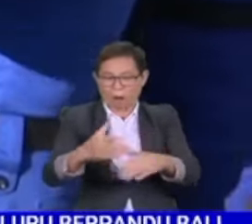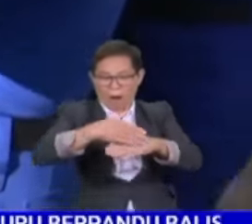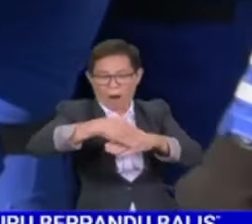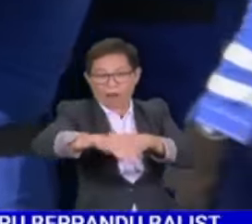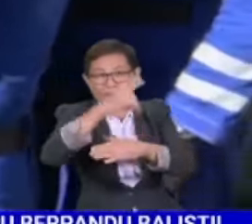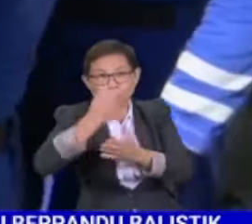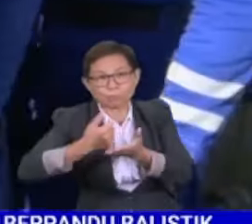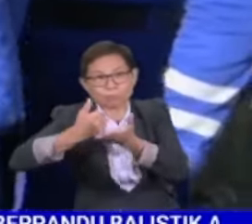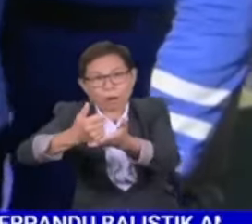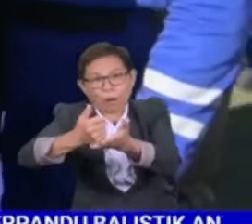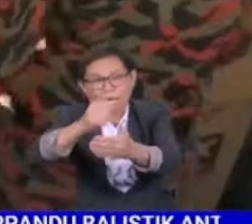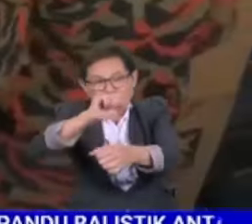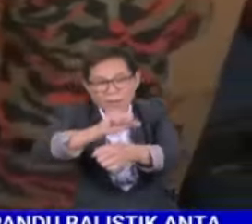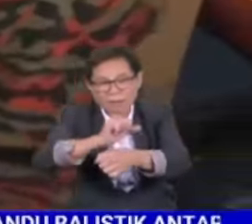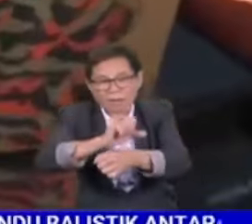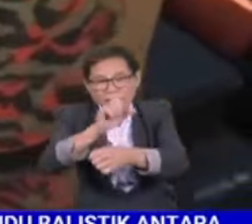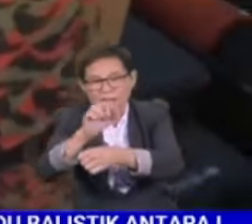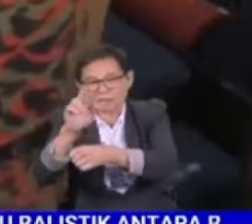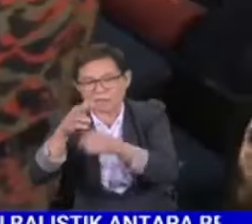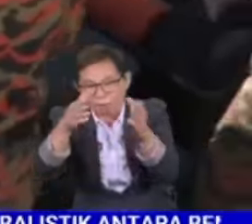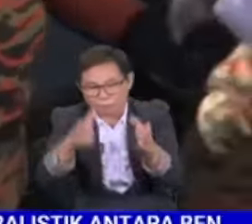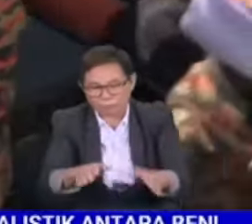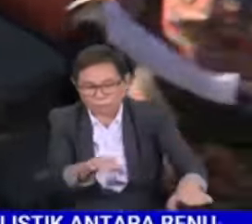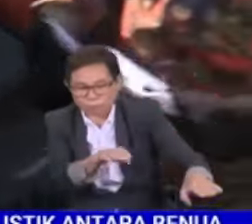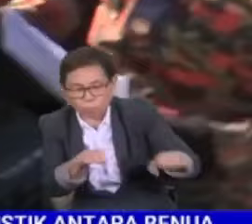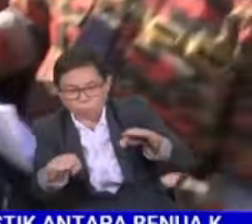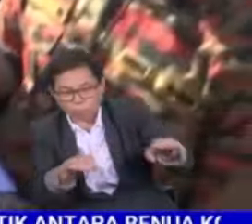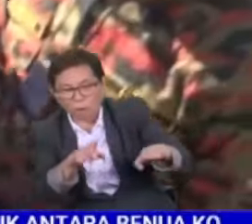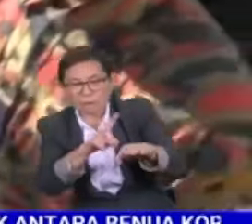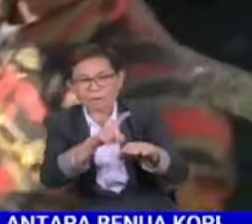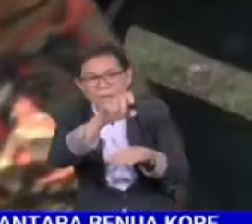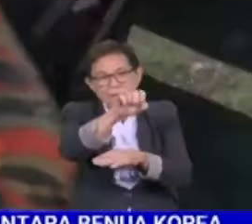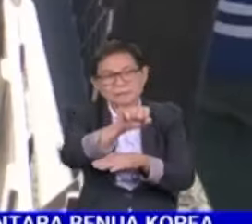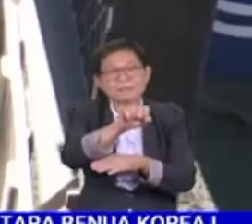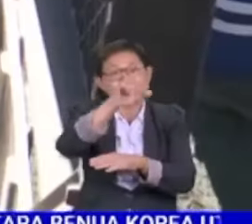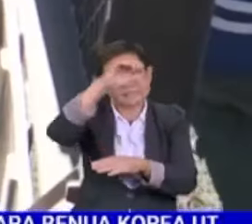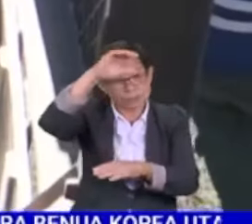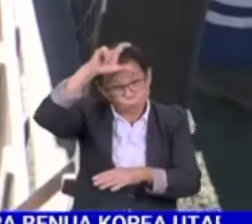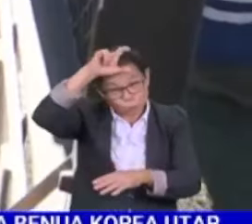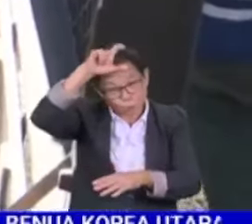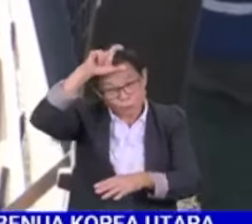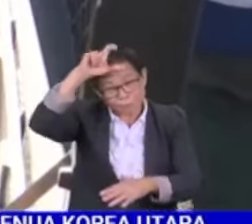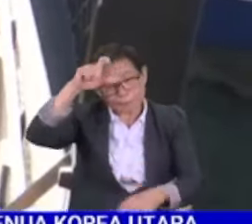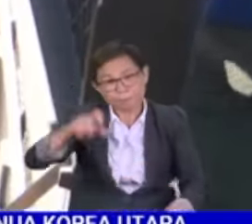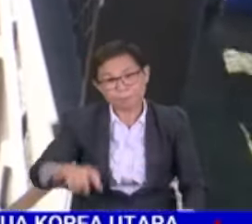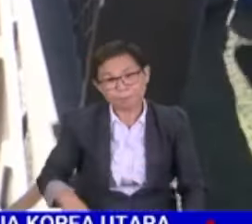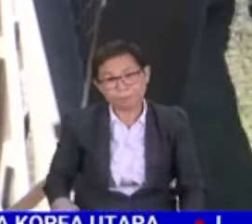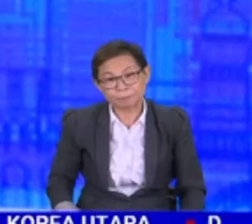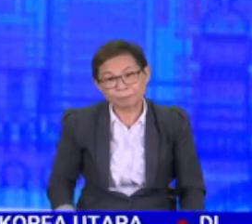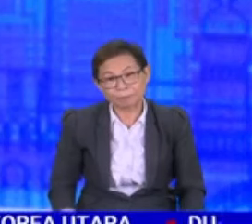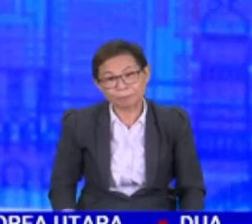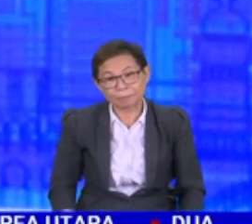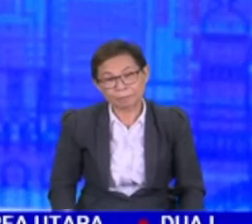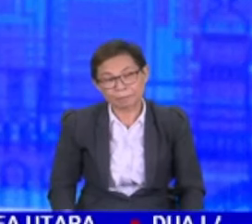dihantar bagi membantu kerja-kerja SAR mangsa gempa bumi di selatan Turki.